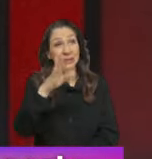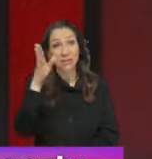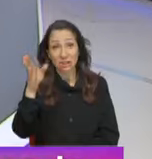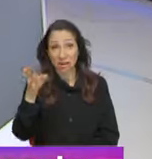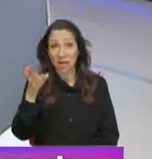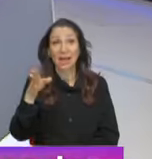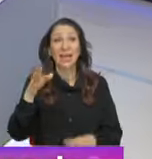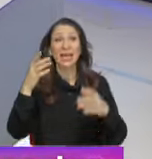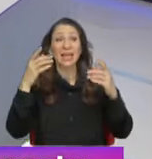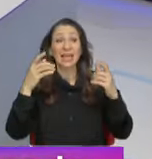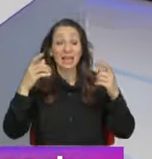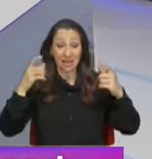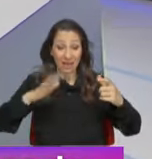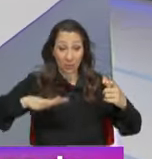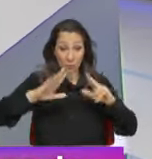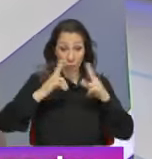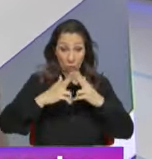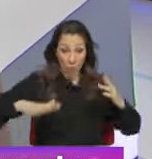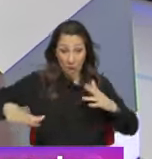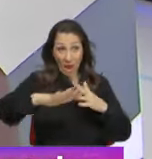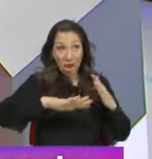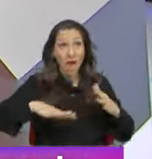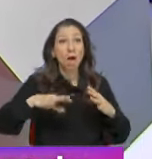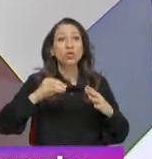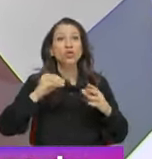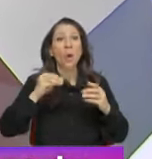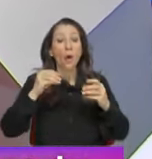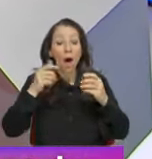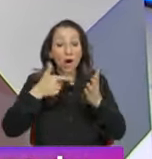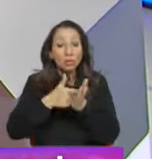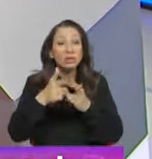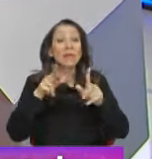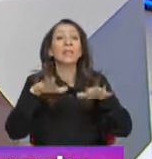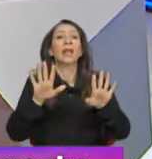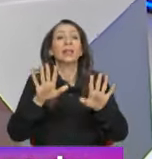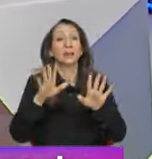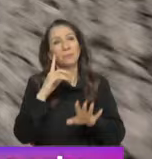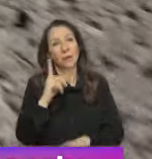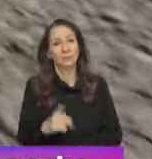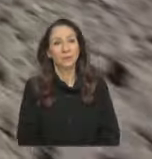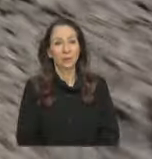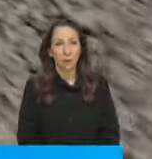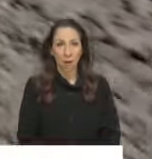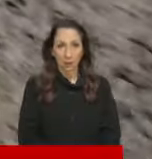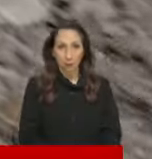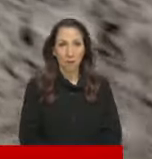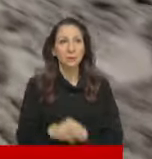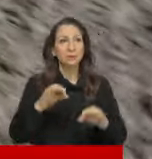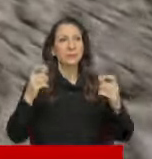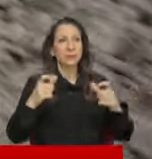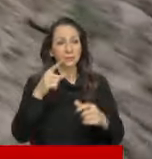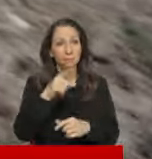işte yeryüzü arsa değildir fotoğrafıyla birlikte Marmara gölüne bakalım şu an